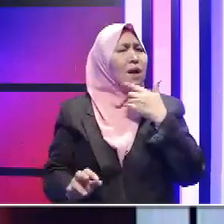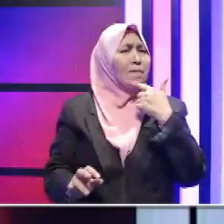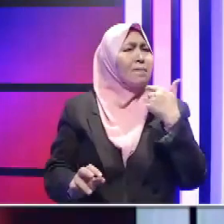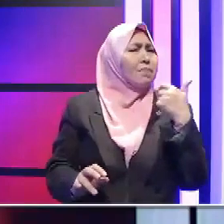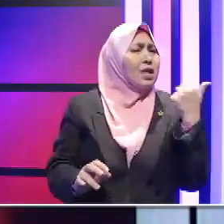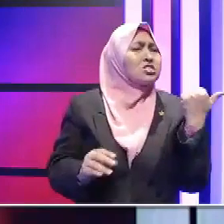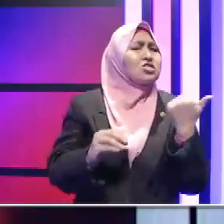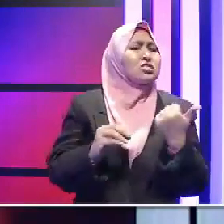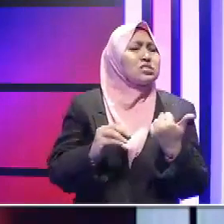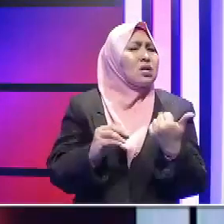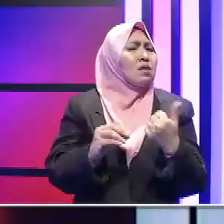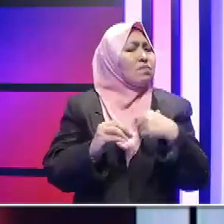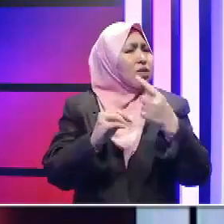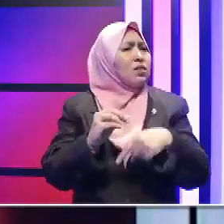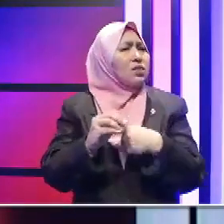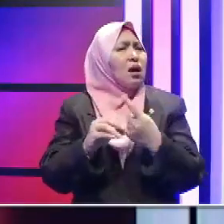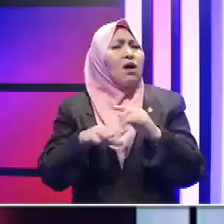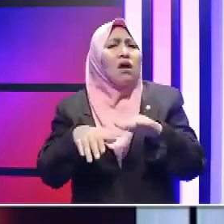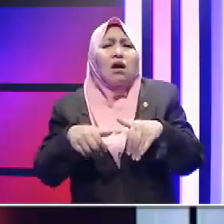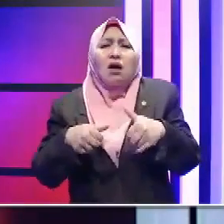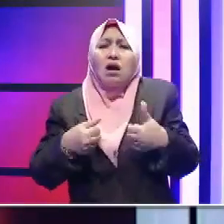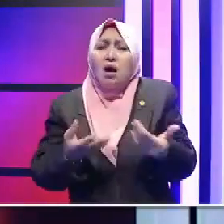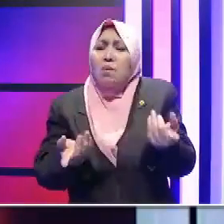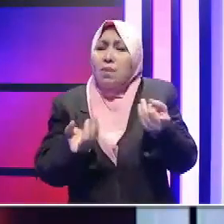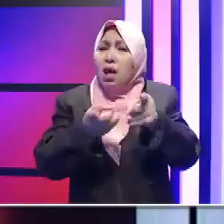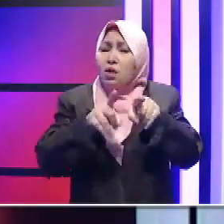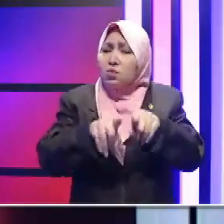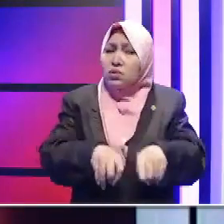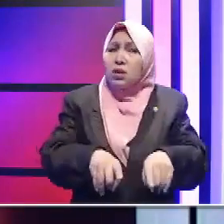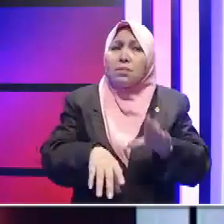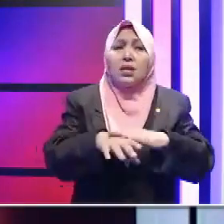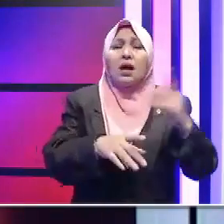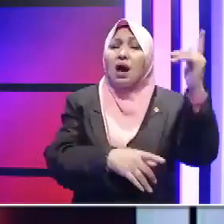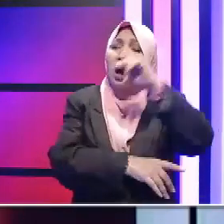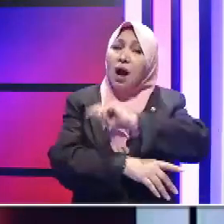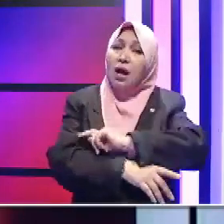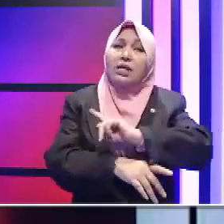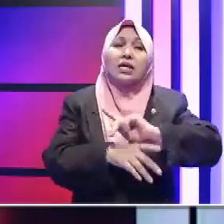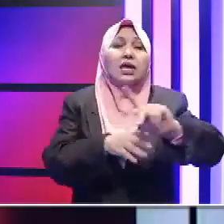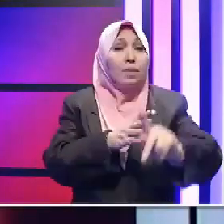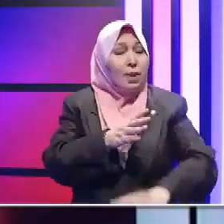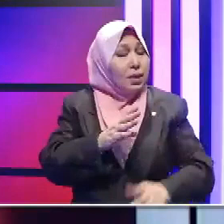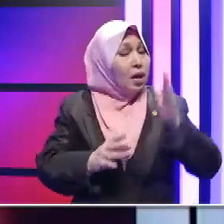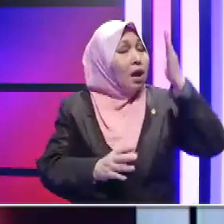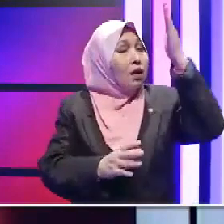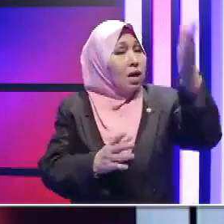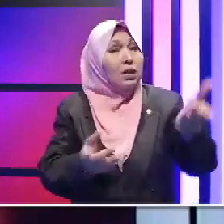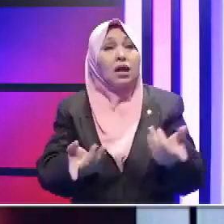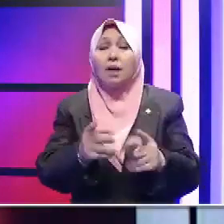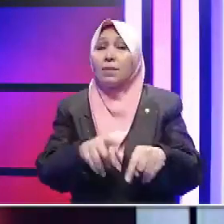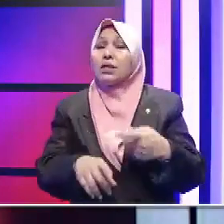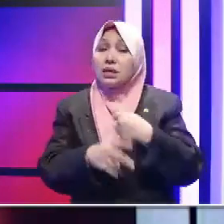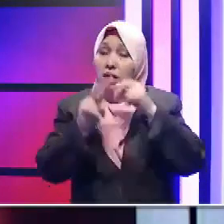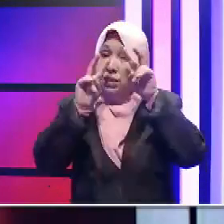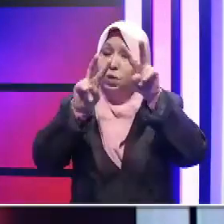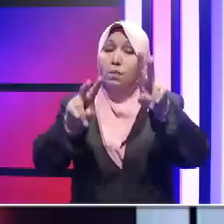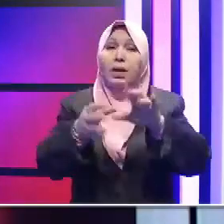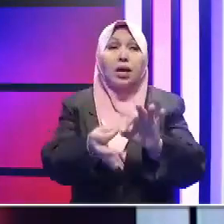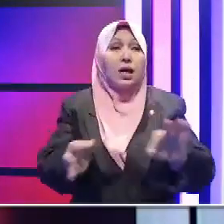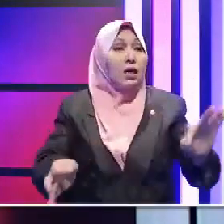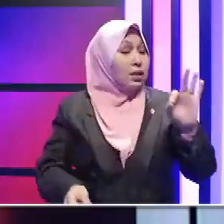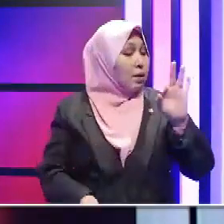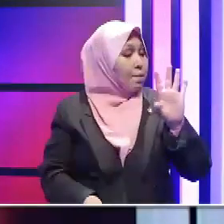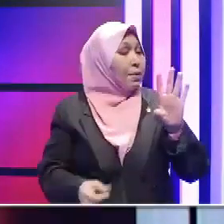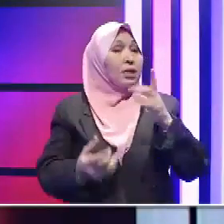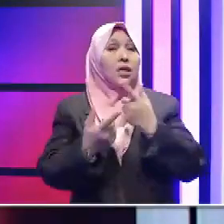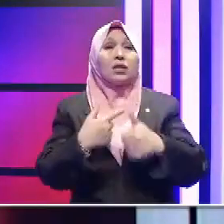mengenai tentang keadaan ataupun berlakunya nanti pada hari kiamat yang akan berlaku yaitu kita melihat pada ayat yang ke-4